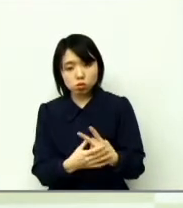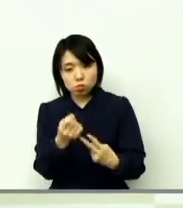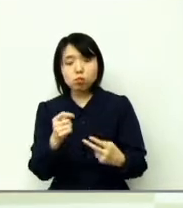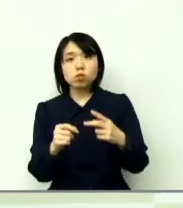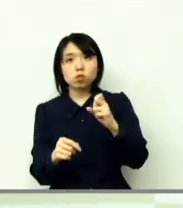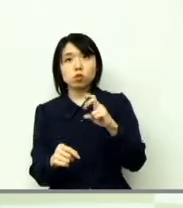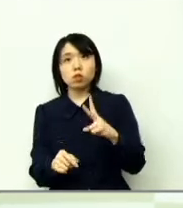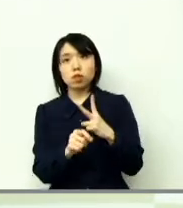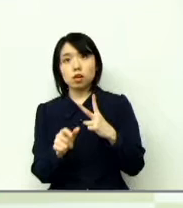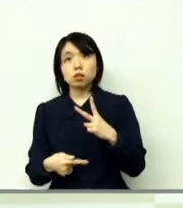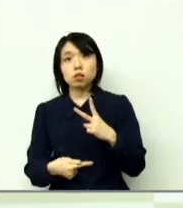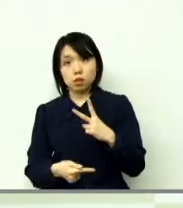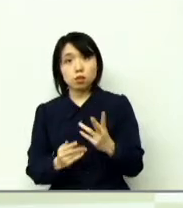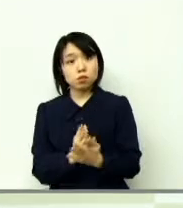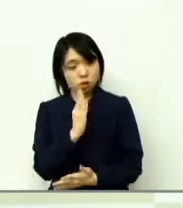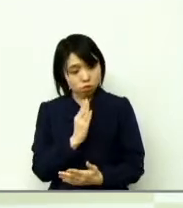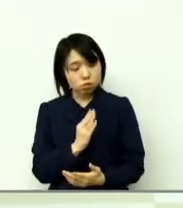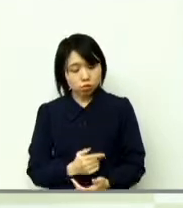はい、そうです。